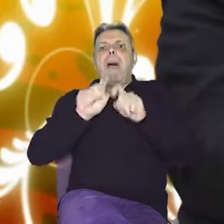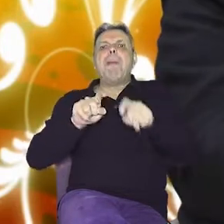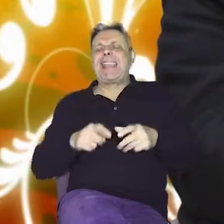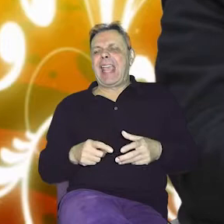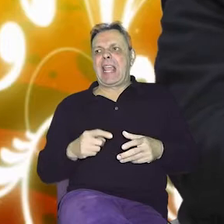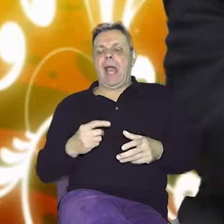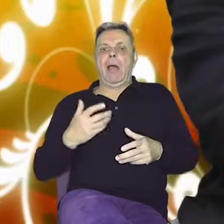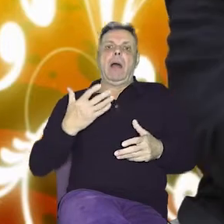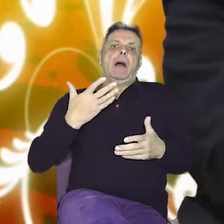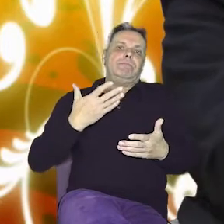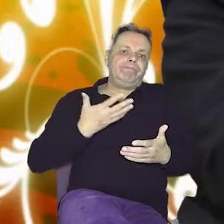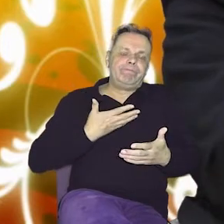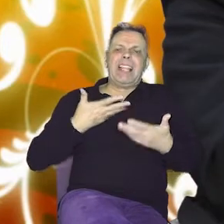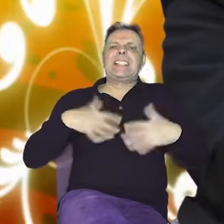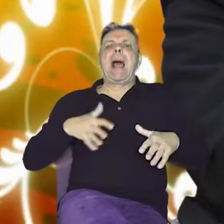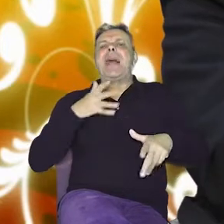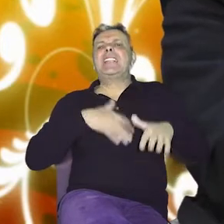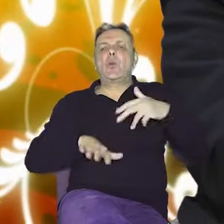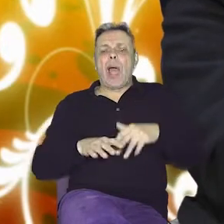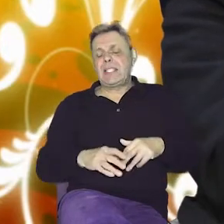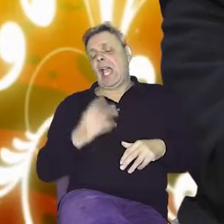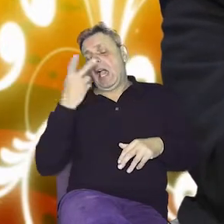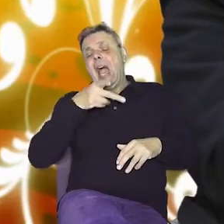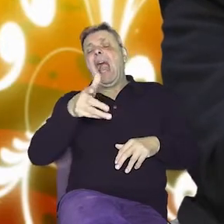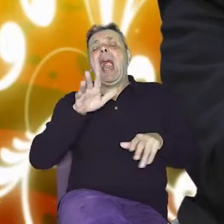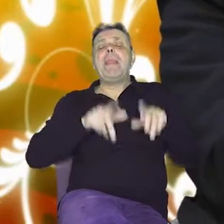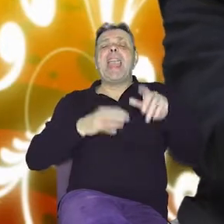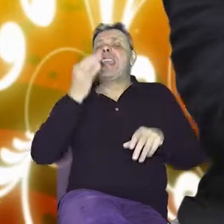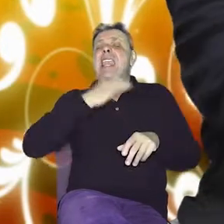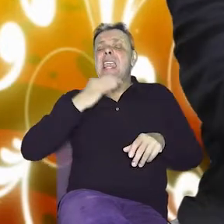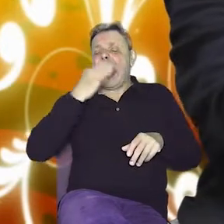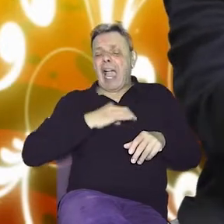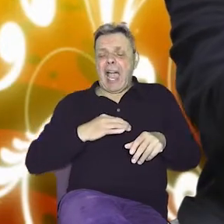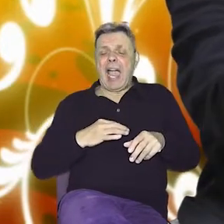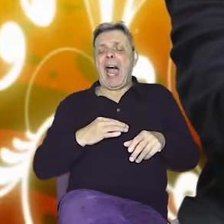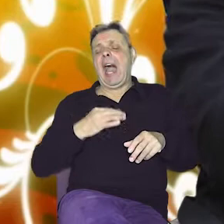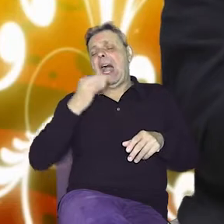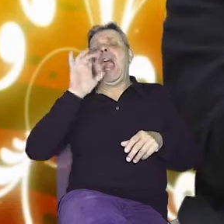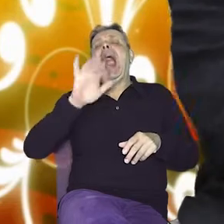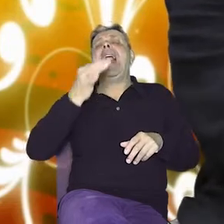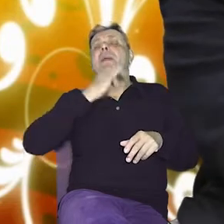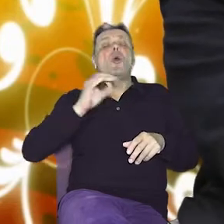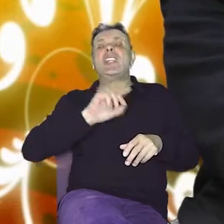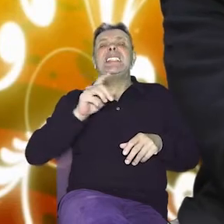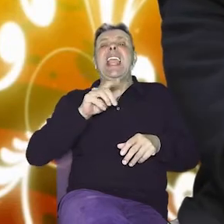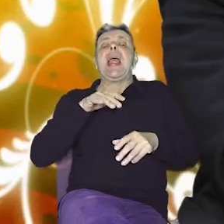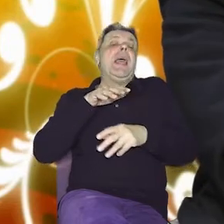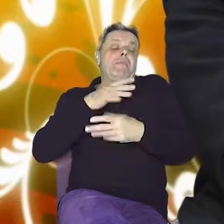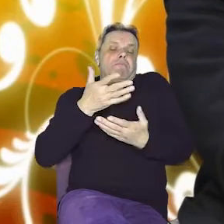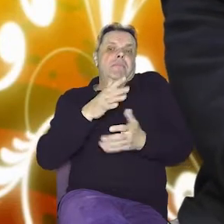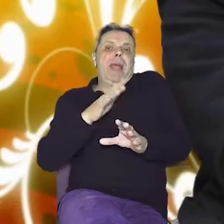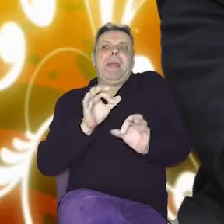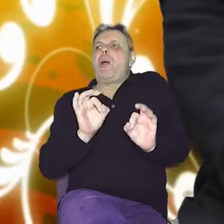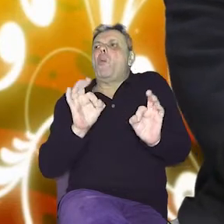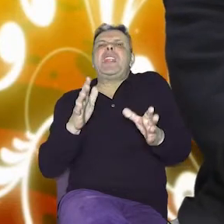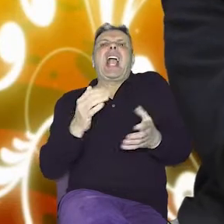mislim u krajnjem slučaju zašto antibiotici ponekad uopće ne djeluju kod dijabetičara, ne dođu na mjesto gdje